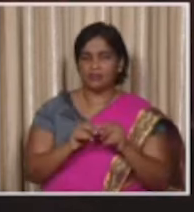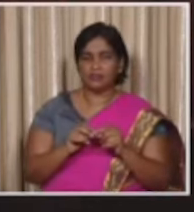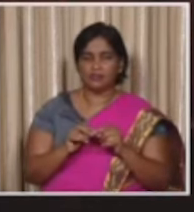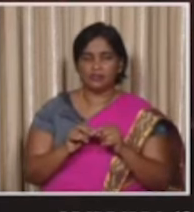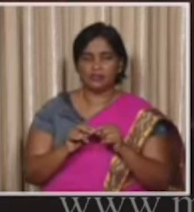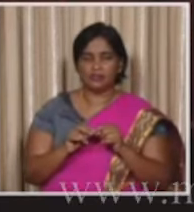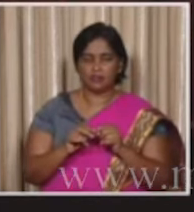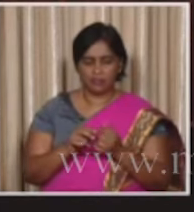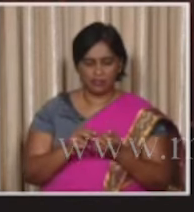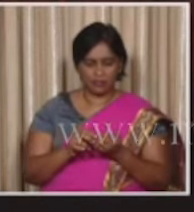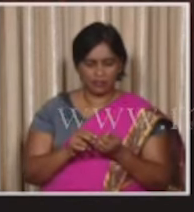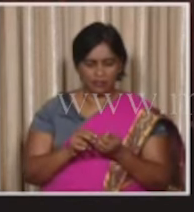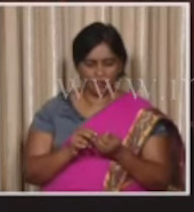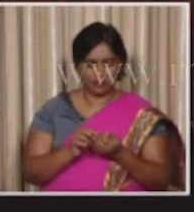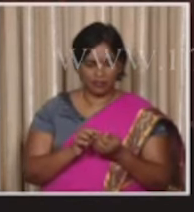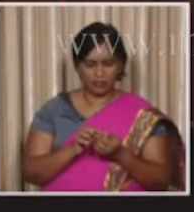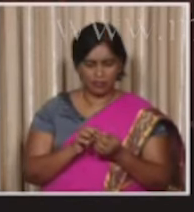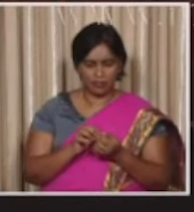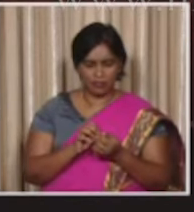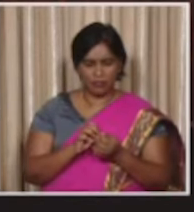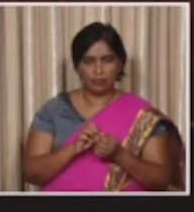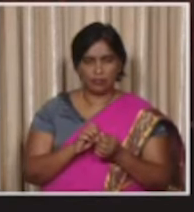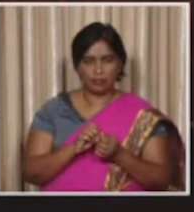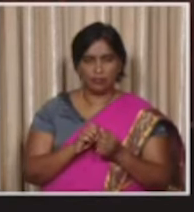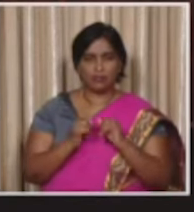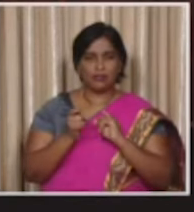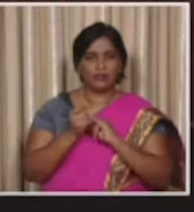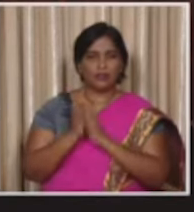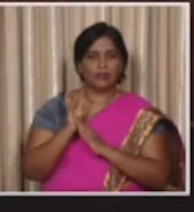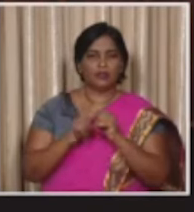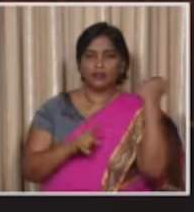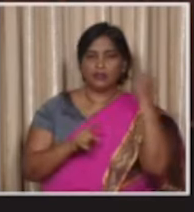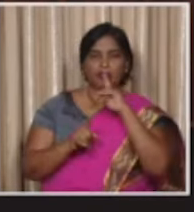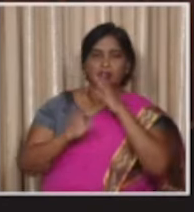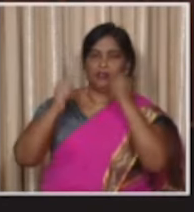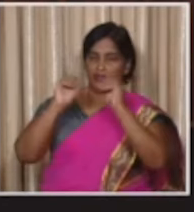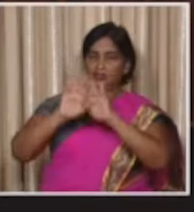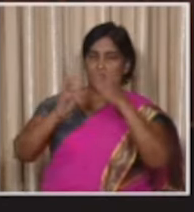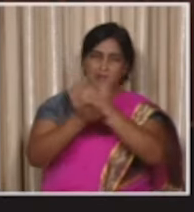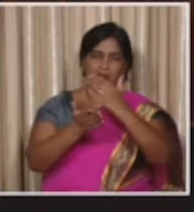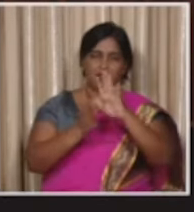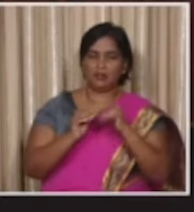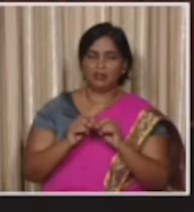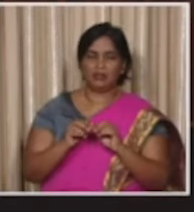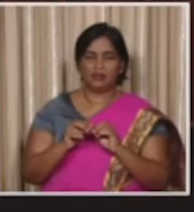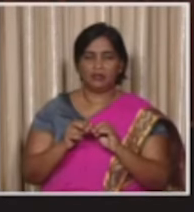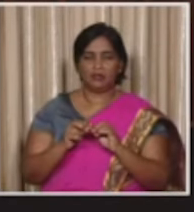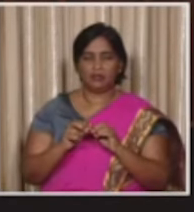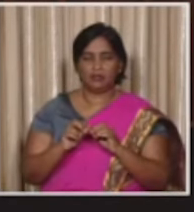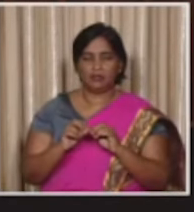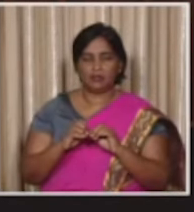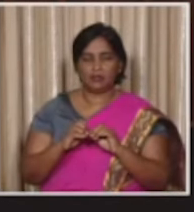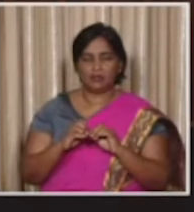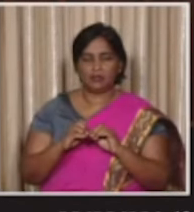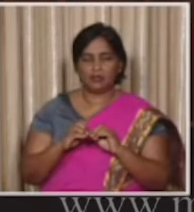ඉල්ලීමක් කරනවා සුමන්ත්‍ර මන්ත්‍රීතුමා අපේ ශානෙක්ක මන්ත්‍රීතුමා එතුමා කියනවා බාධා කරන්න එපා කියලා පාද කරන්න එපා